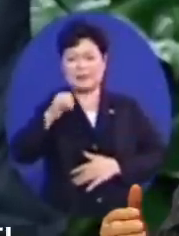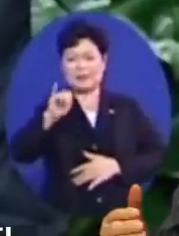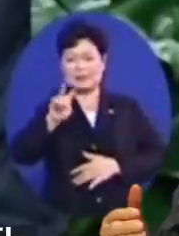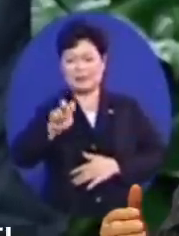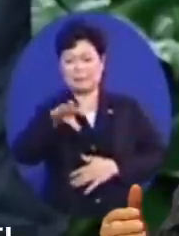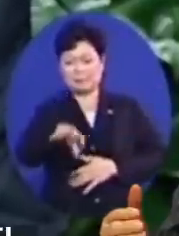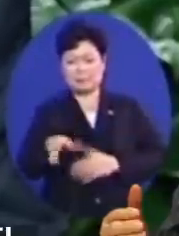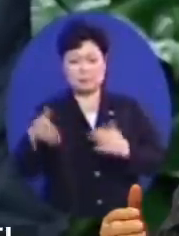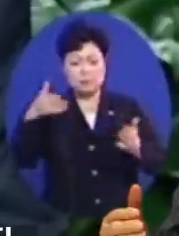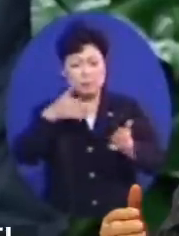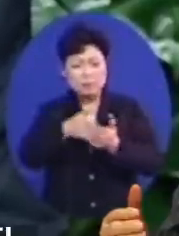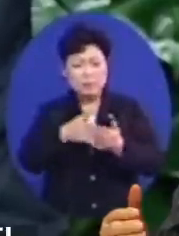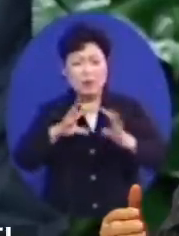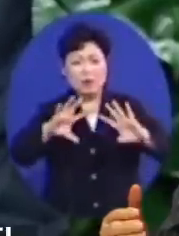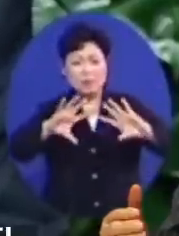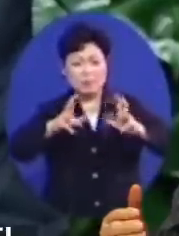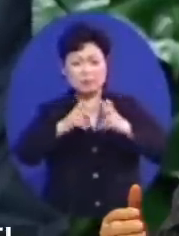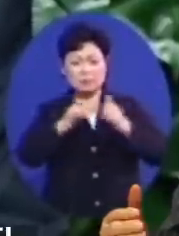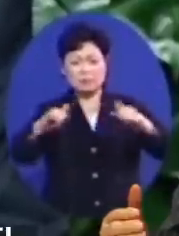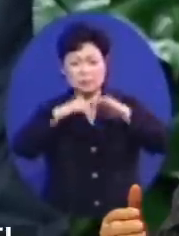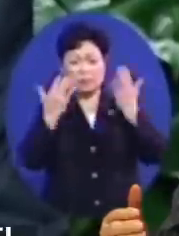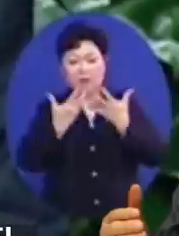낙심을 했어요. 두 다리를 뻗고